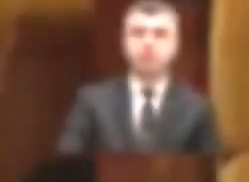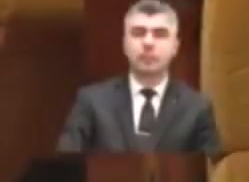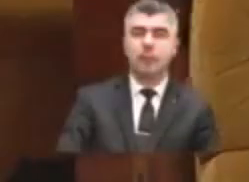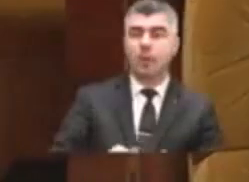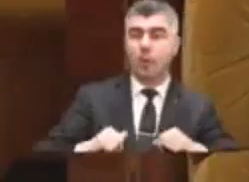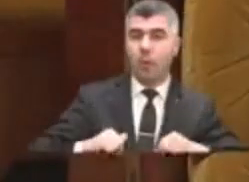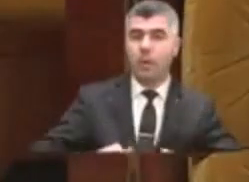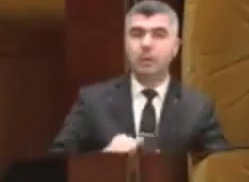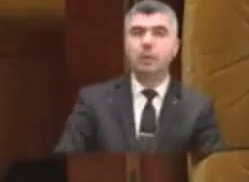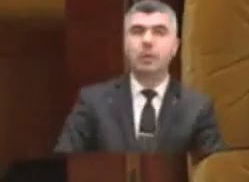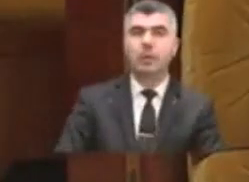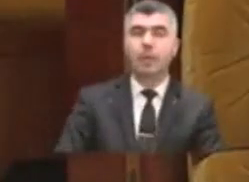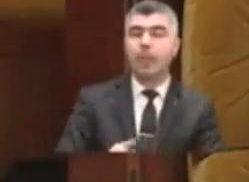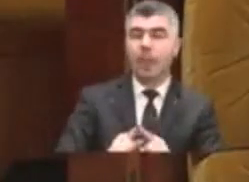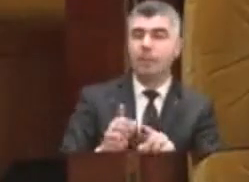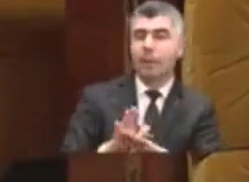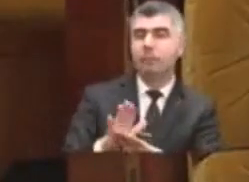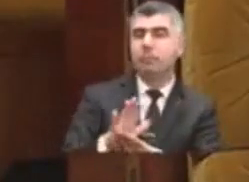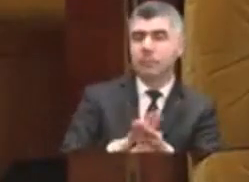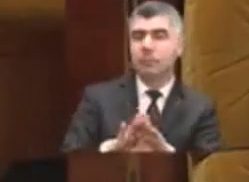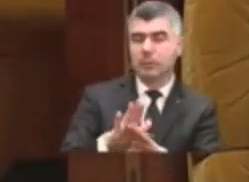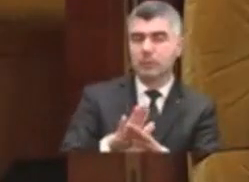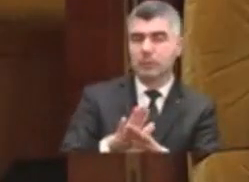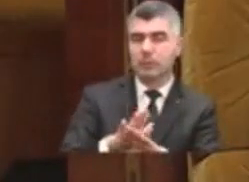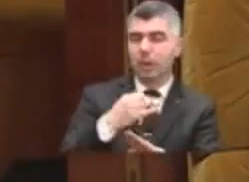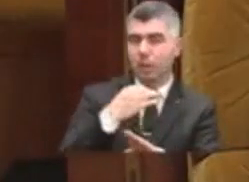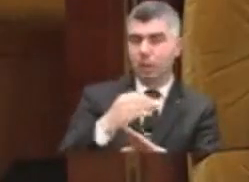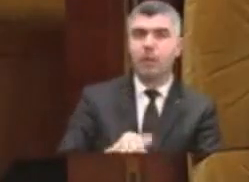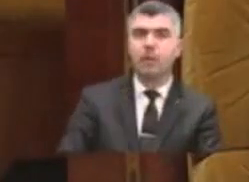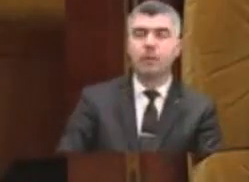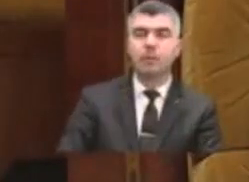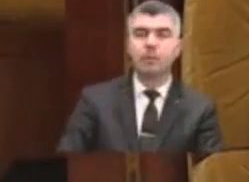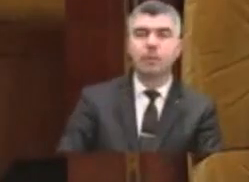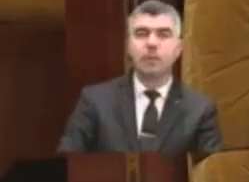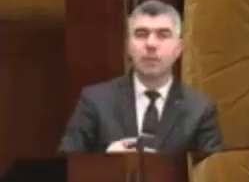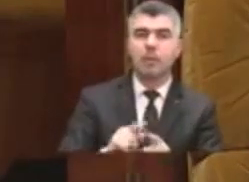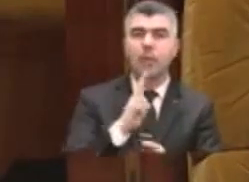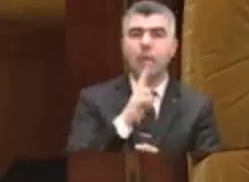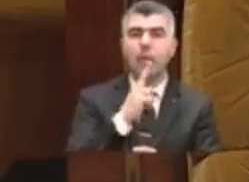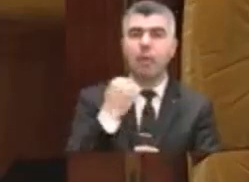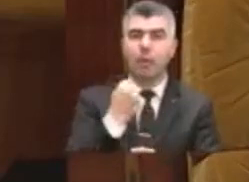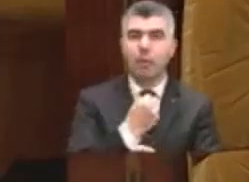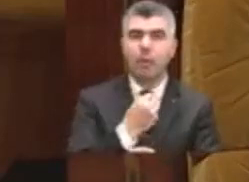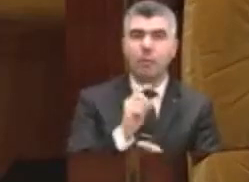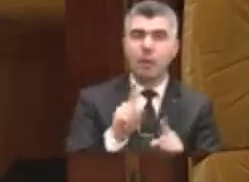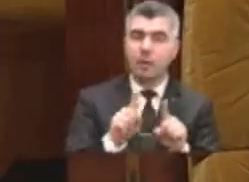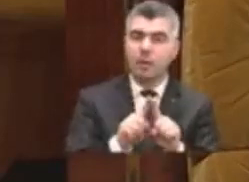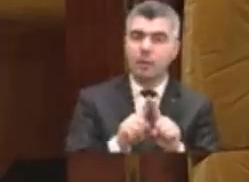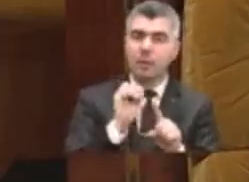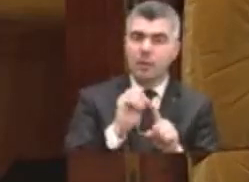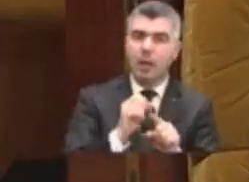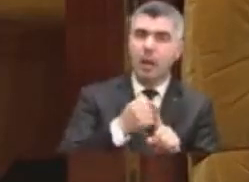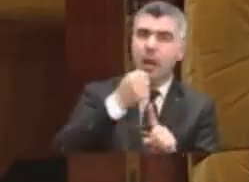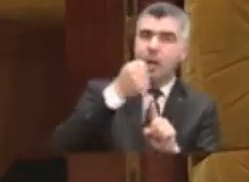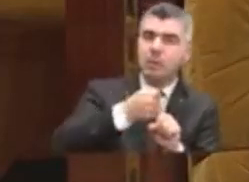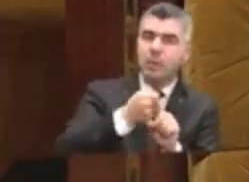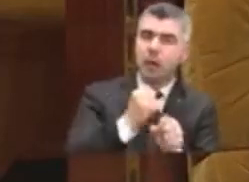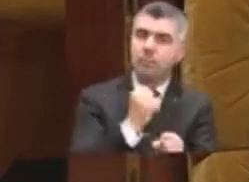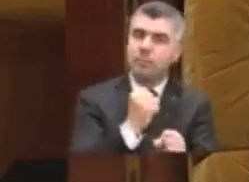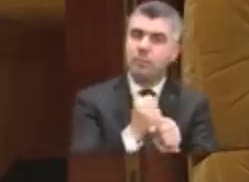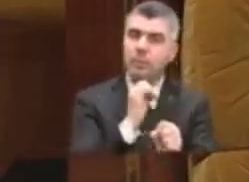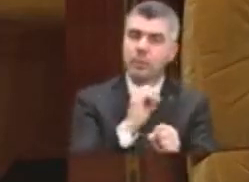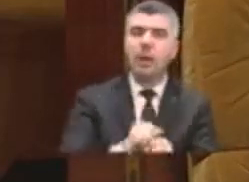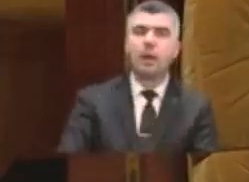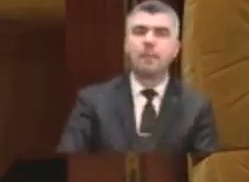سيد الوزير، هو عبارة عن ملتمس على أساس أن الحكومة غتصحح طريقة الاشتغال ديالها